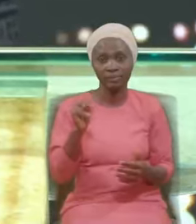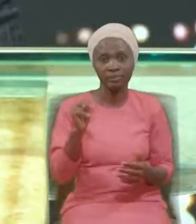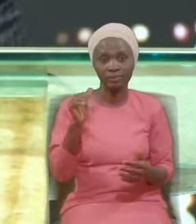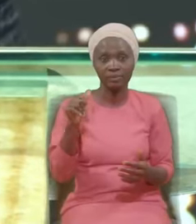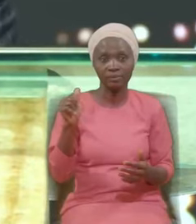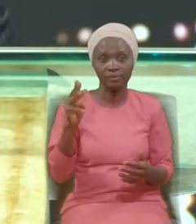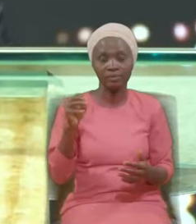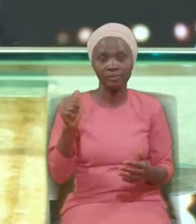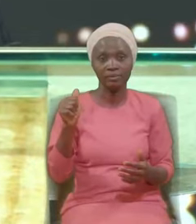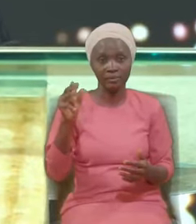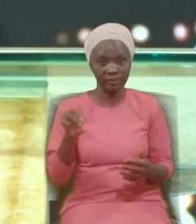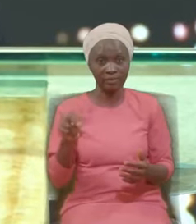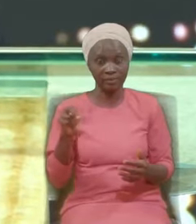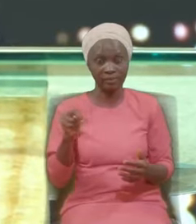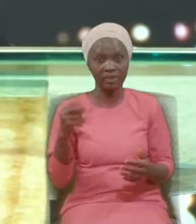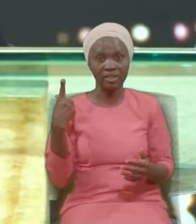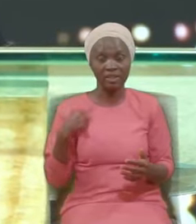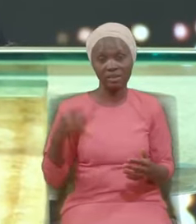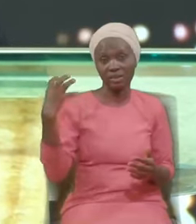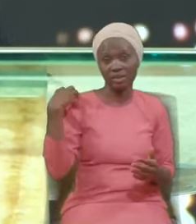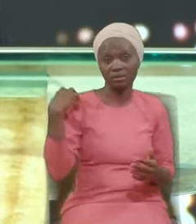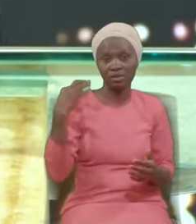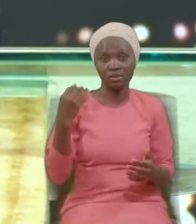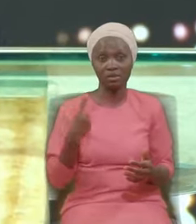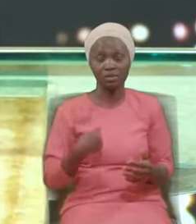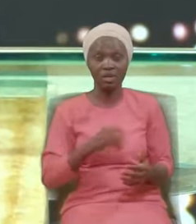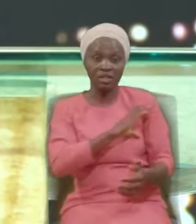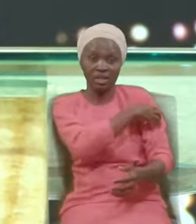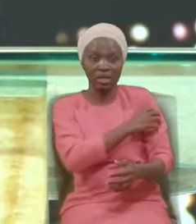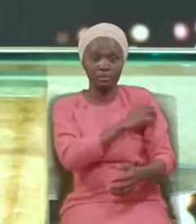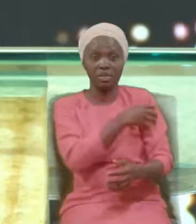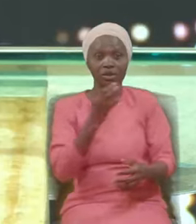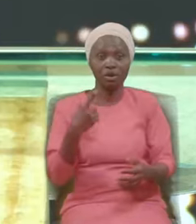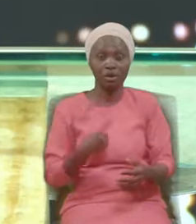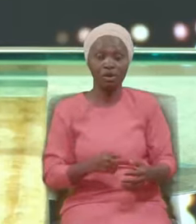Naaman, chef de l'armée du roi de Syrie,